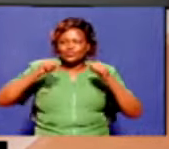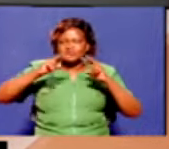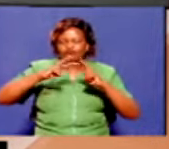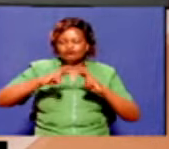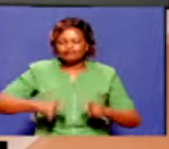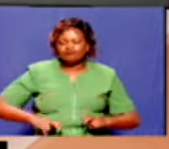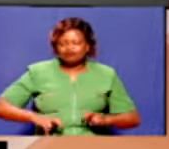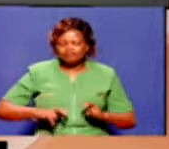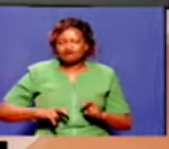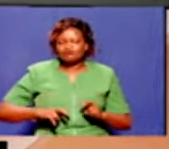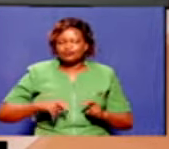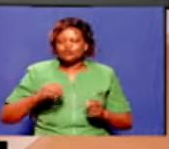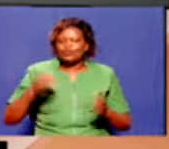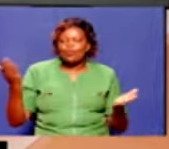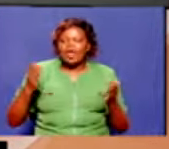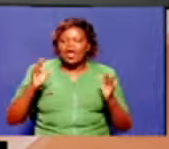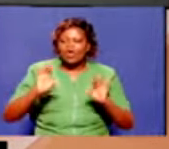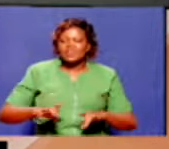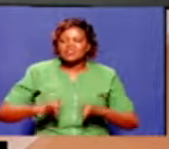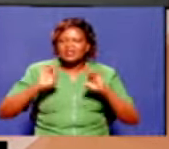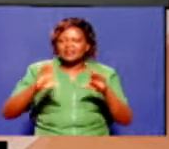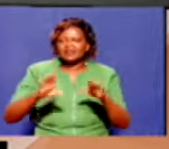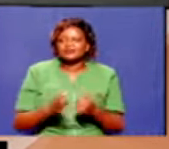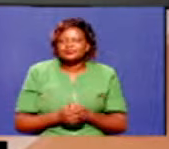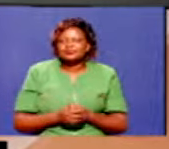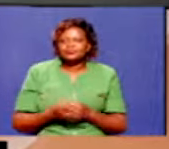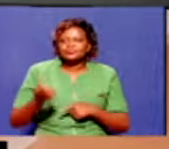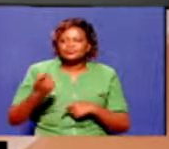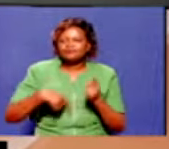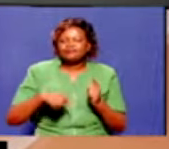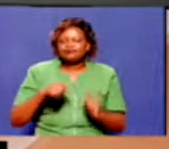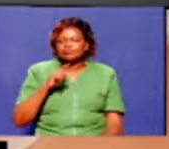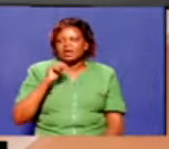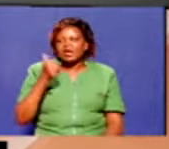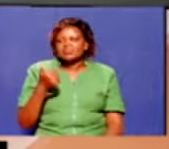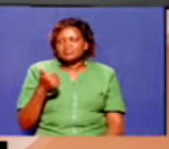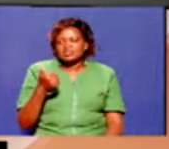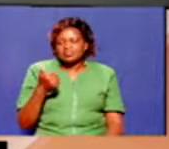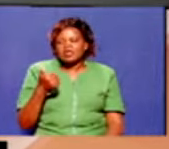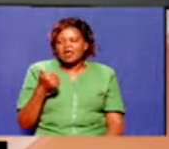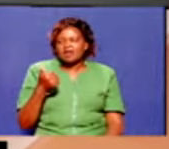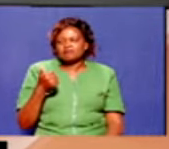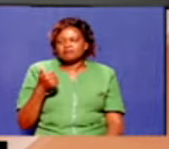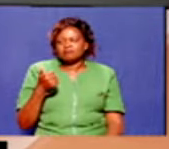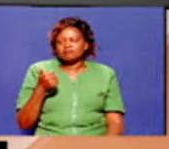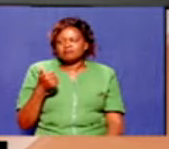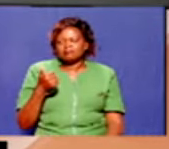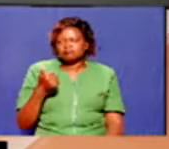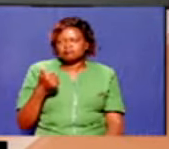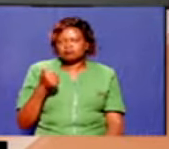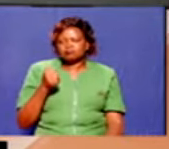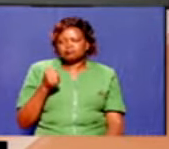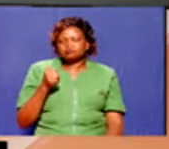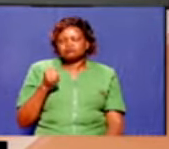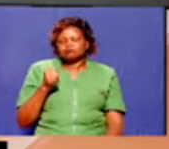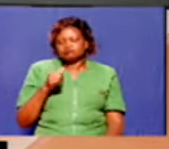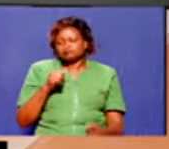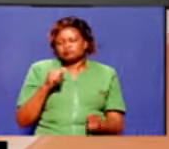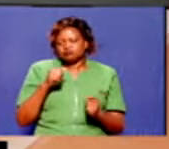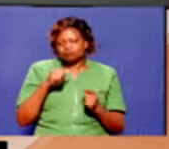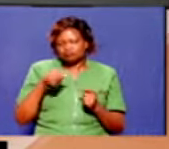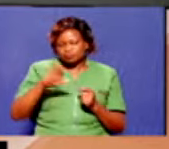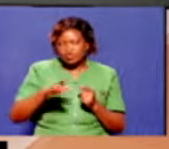Australia. Amini usiamini, kwa mujibu wa farandwide.com, nchini Australia